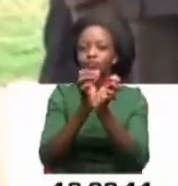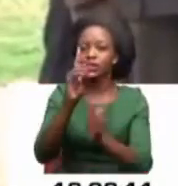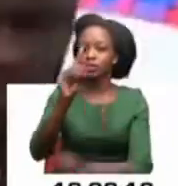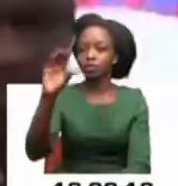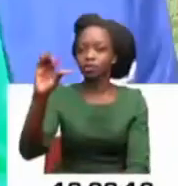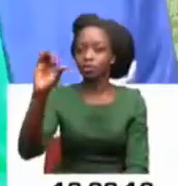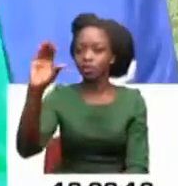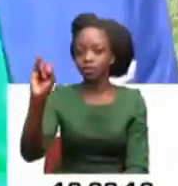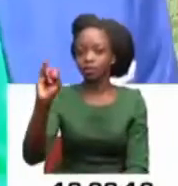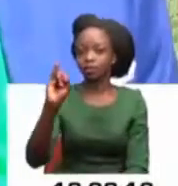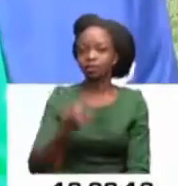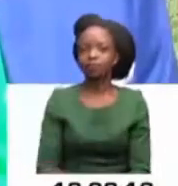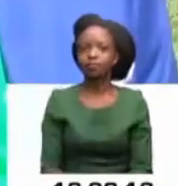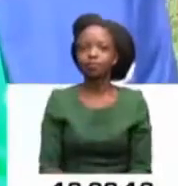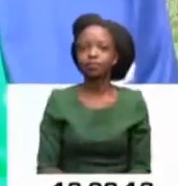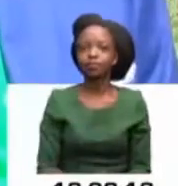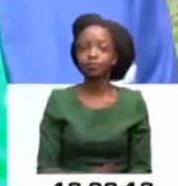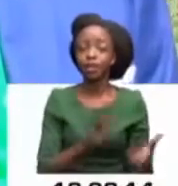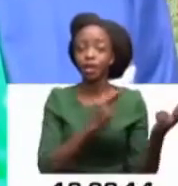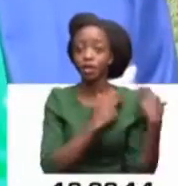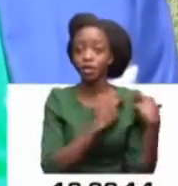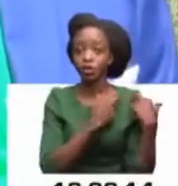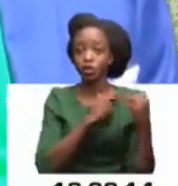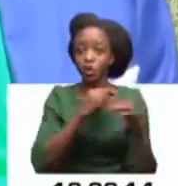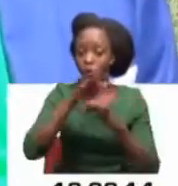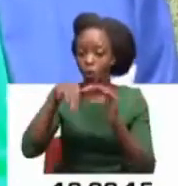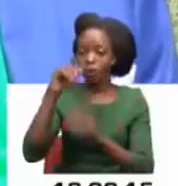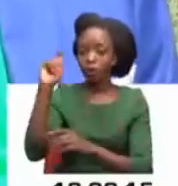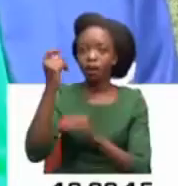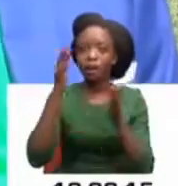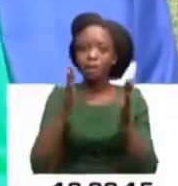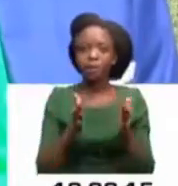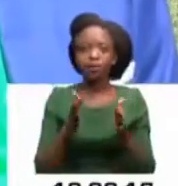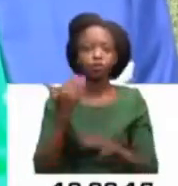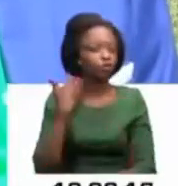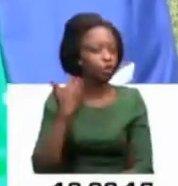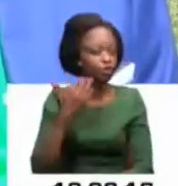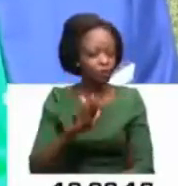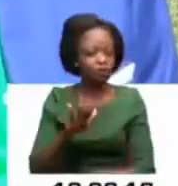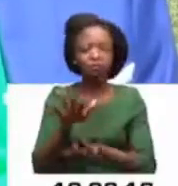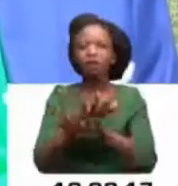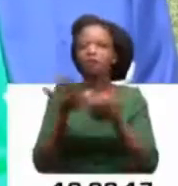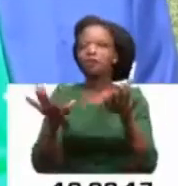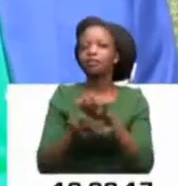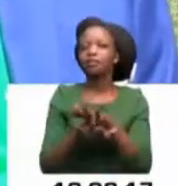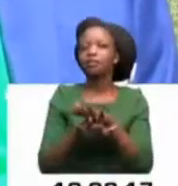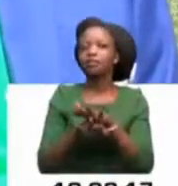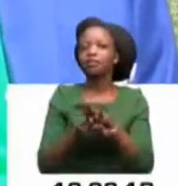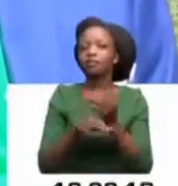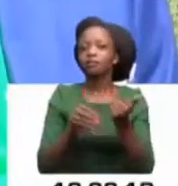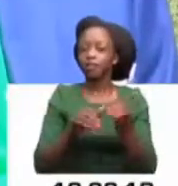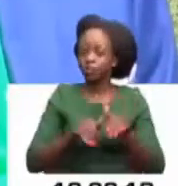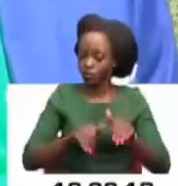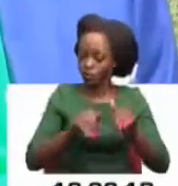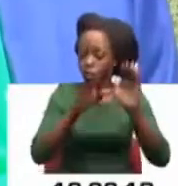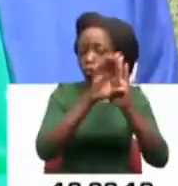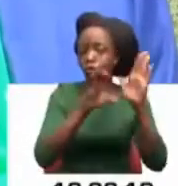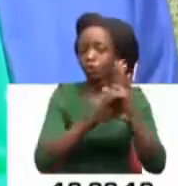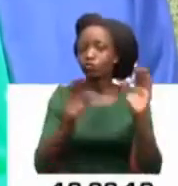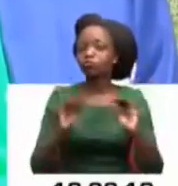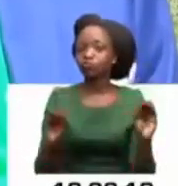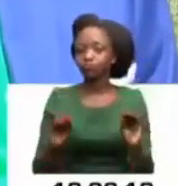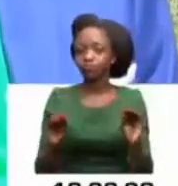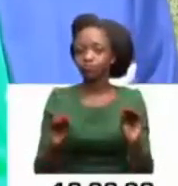DCI. Ni jukumu la kila Mkenya kukataa mambo yote ambayo haiambatani na katiba. Na